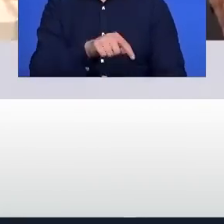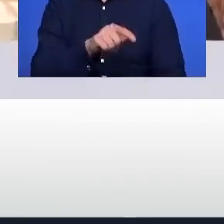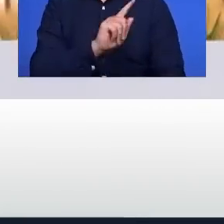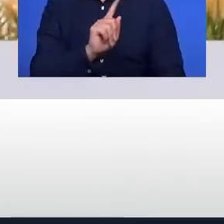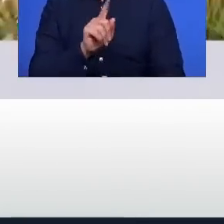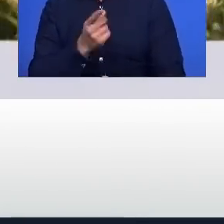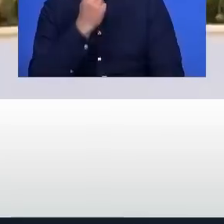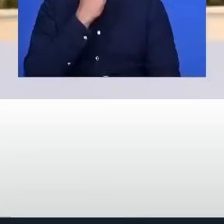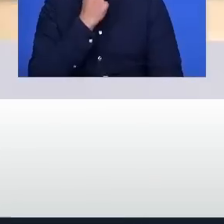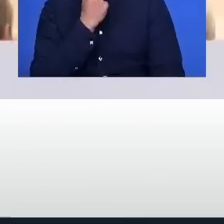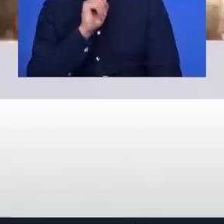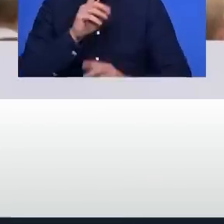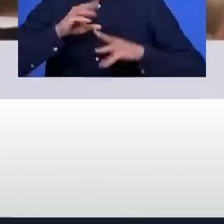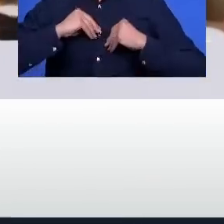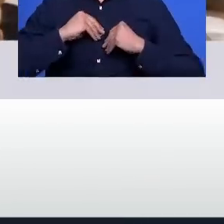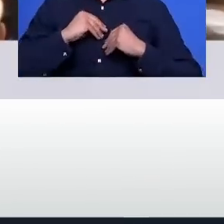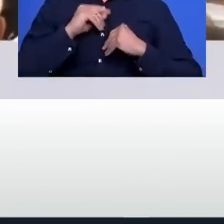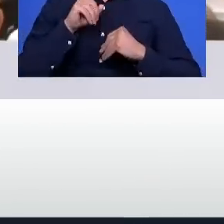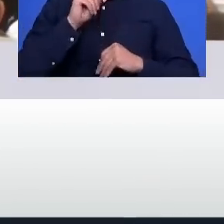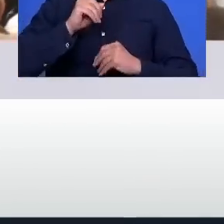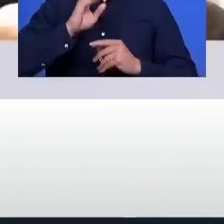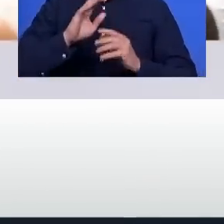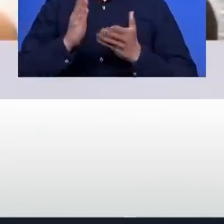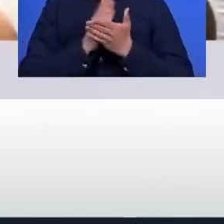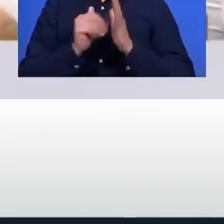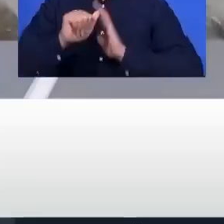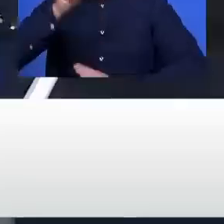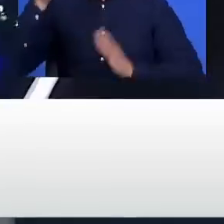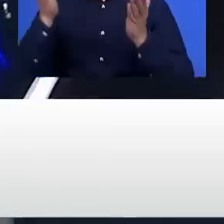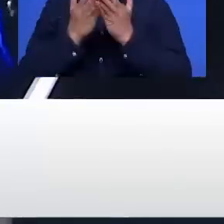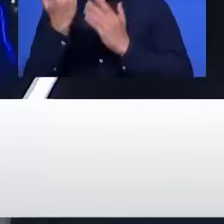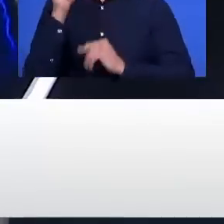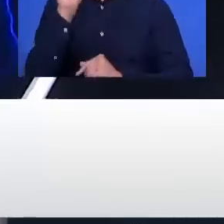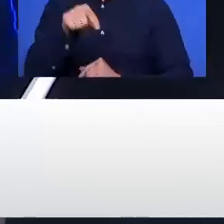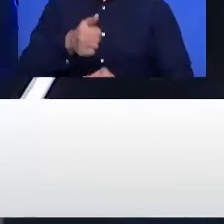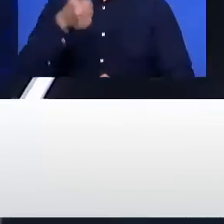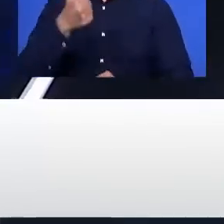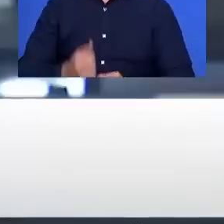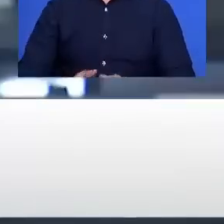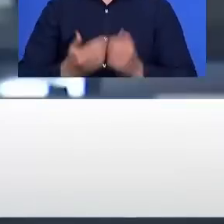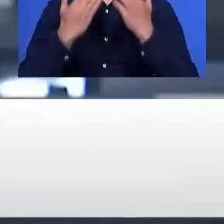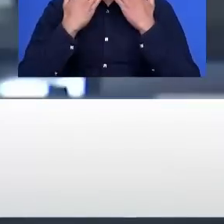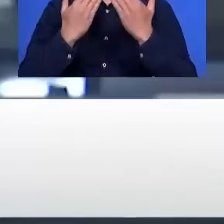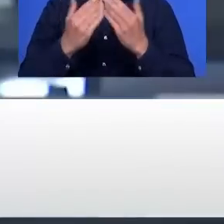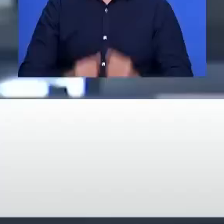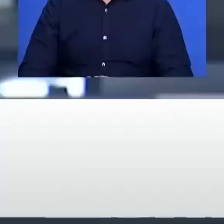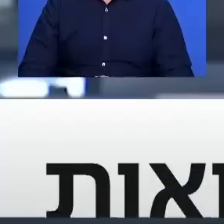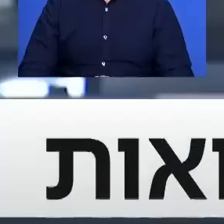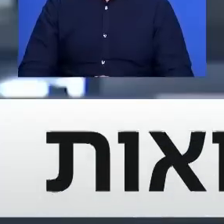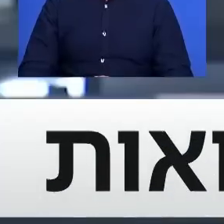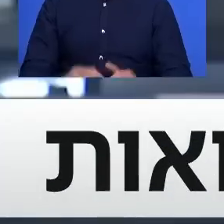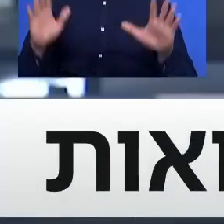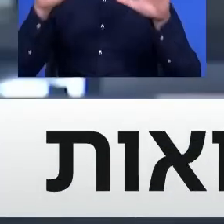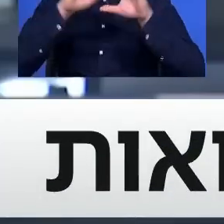מתרשמות מהדבר הזה, והחוצי בעיקר בבאר שבע לקראת הגעתו של השר. סולימן, תודה. והערב